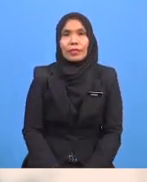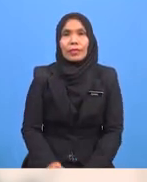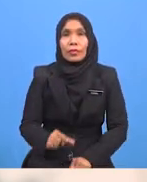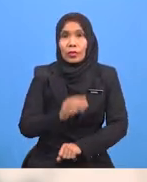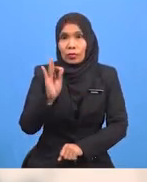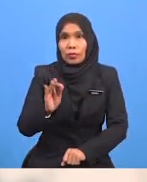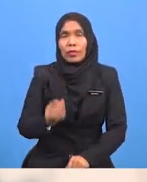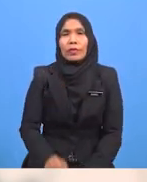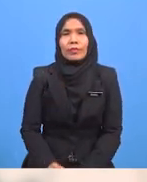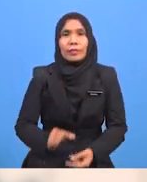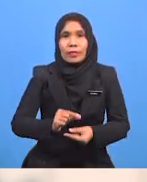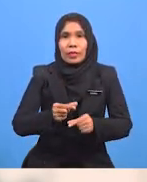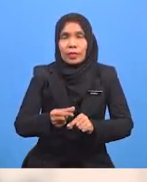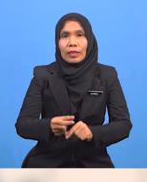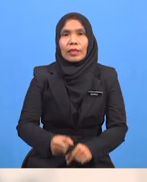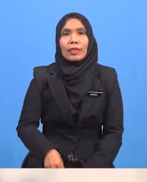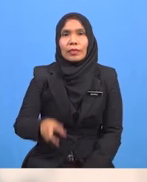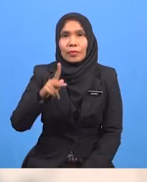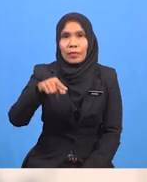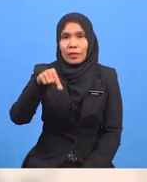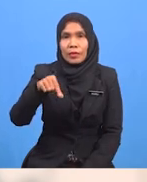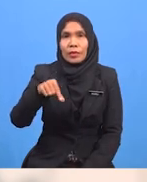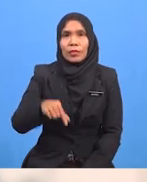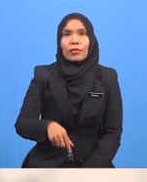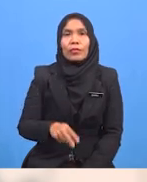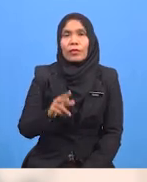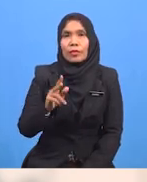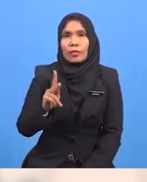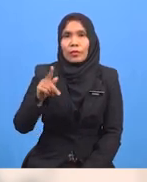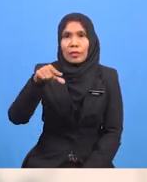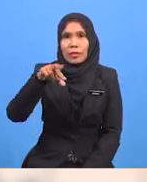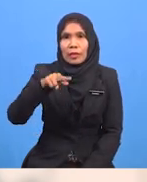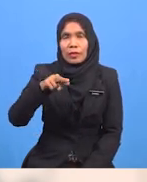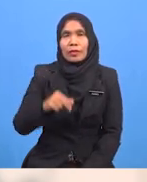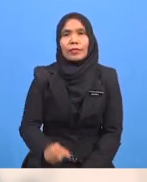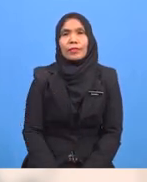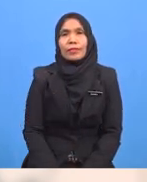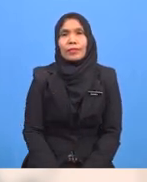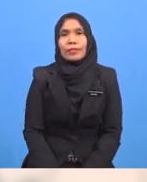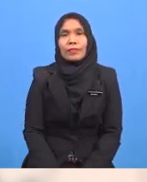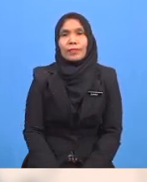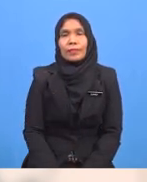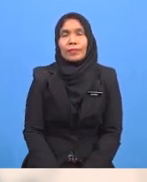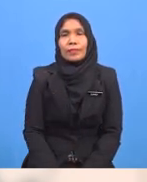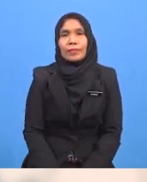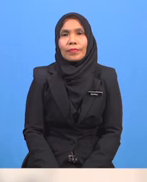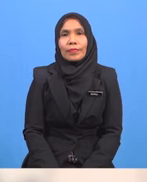panjang sisi PQ PR dan sudut kandung V kedalam rumus segitiga